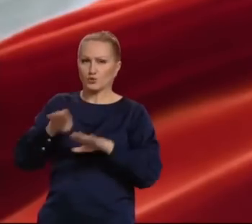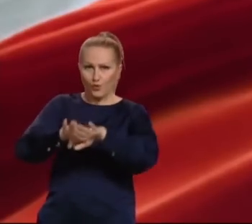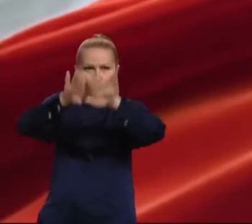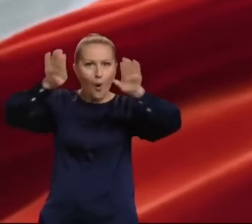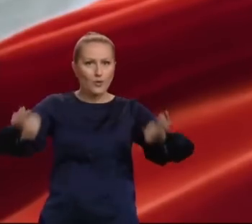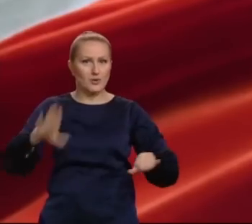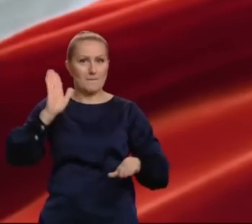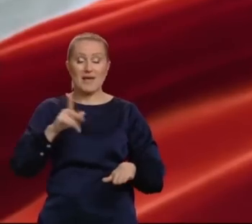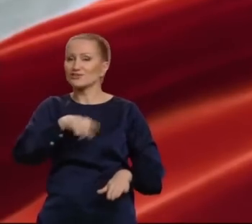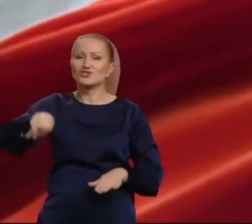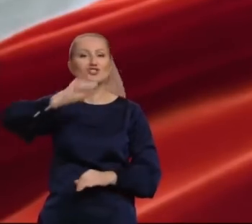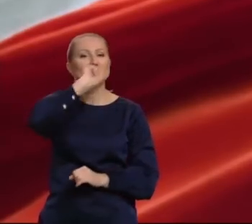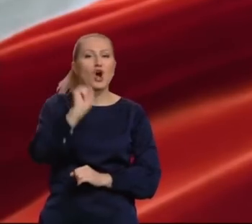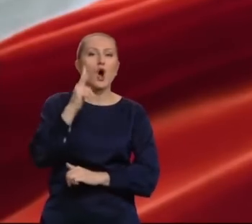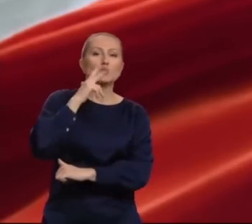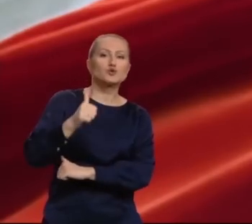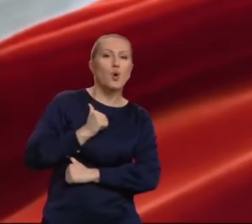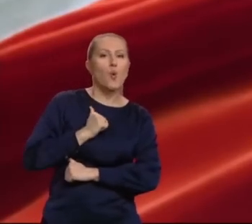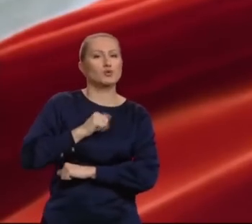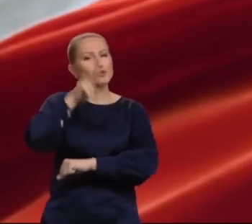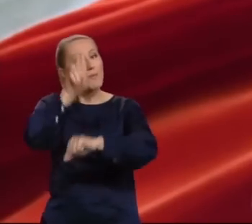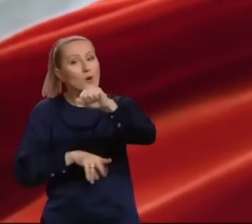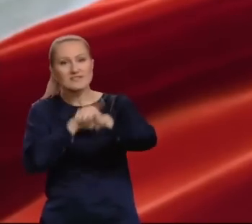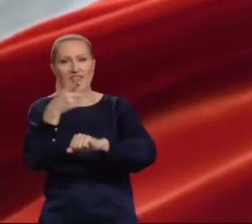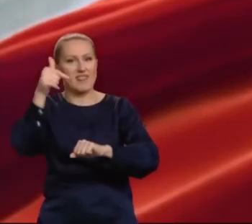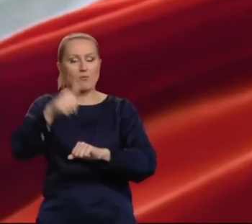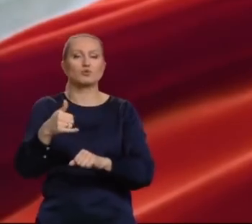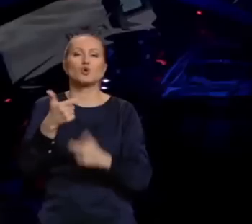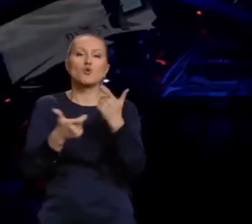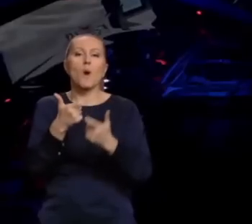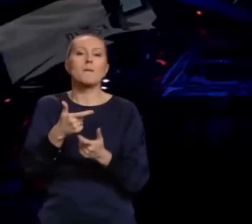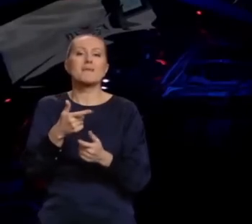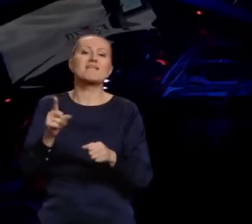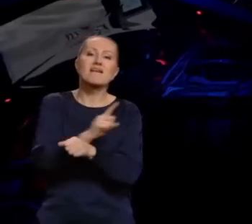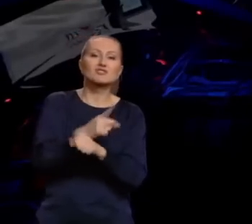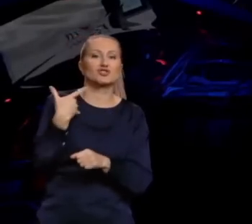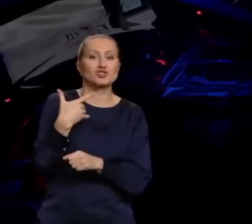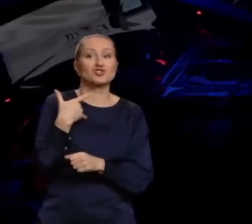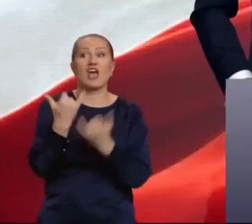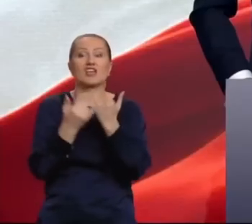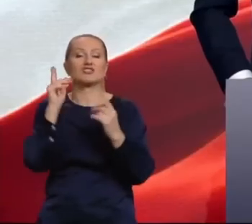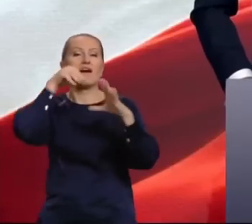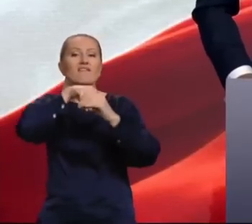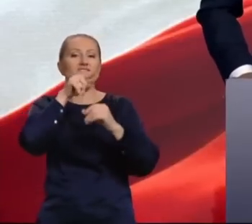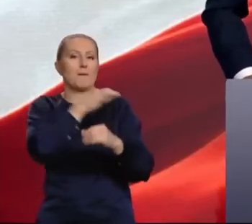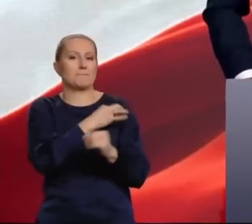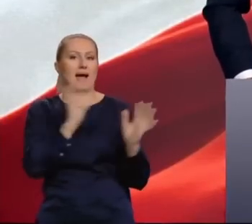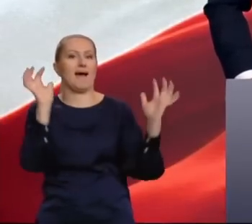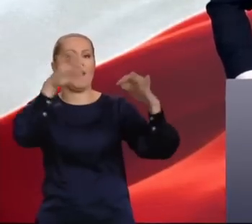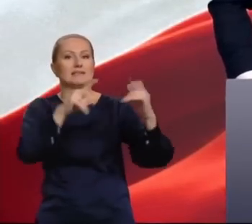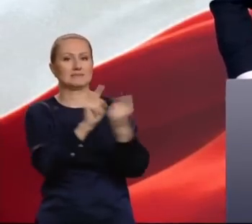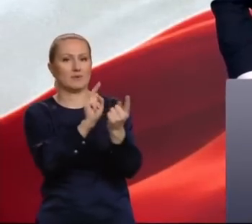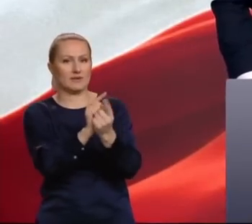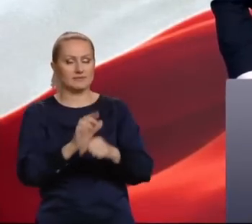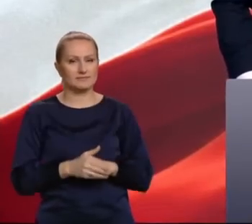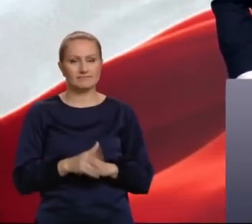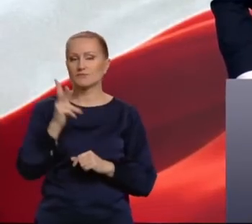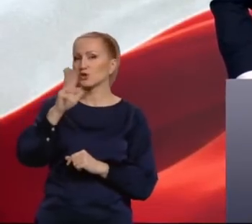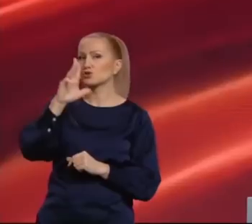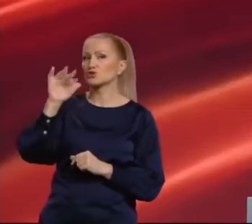żaden żołnierz i funkcjonariusz nie będzie już musiał ryzykować życia na partyjnym piku. Normalnie, Krzysztof Maj, będzie